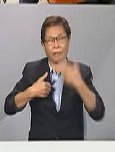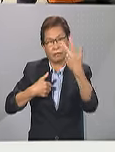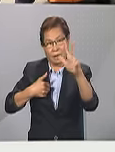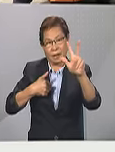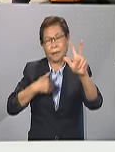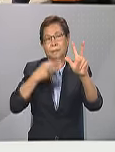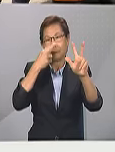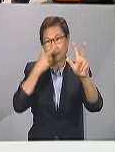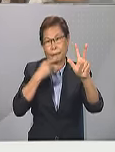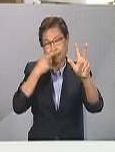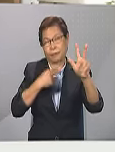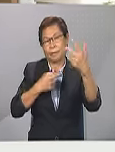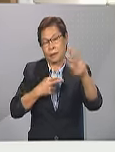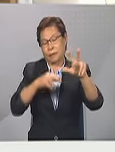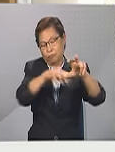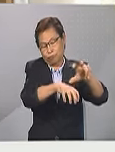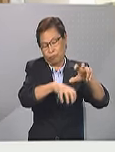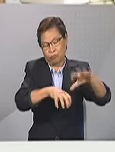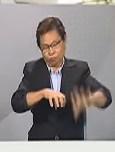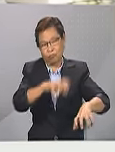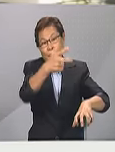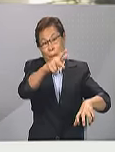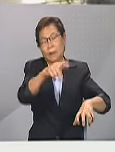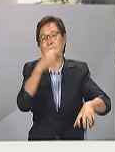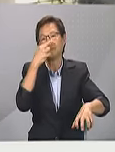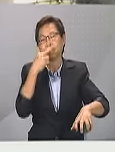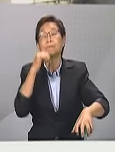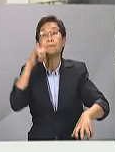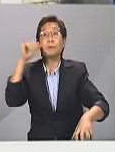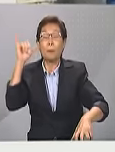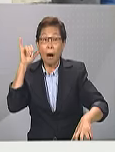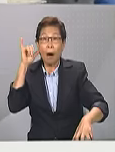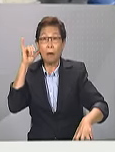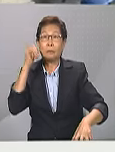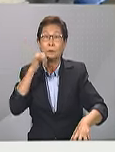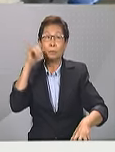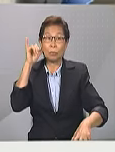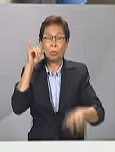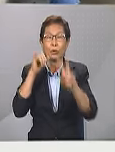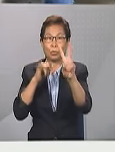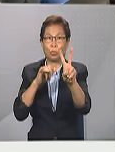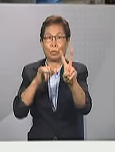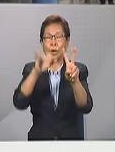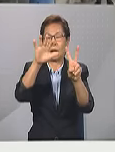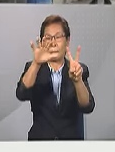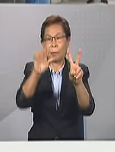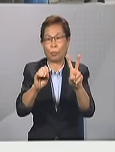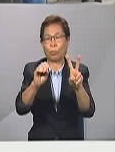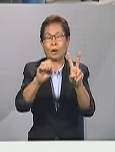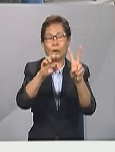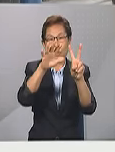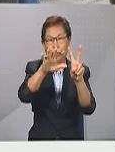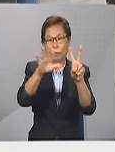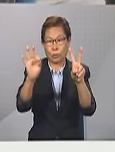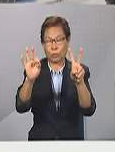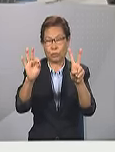Zoomer semalam sebanyak E250 sembilan